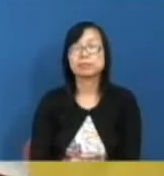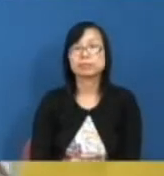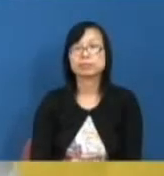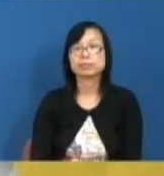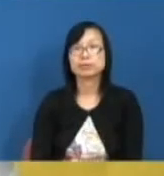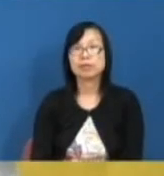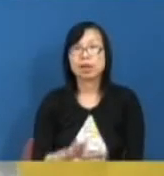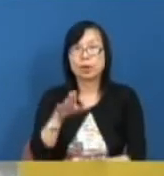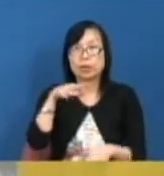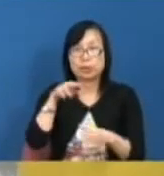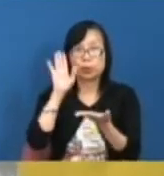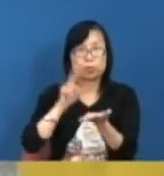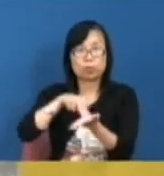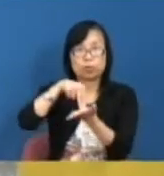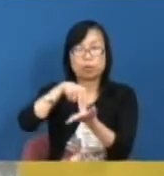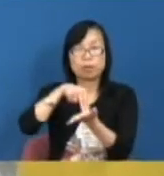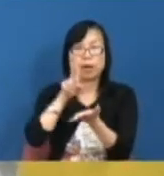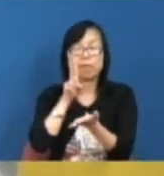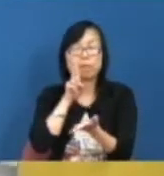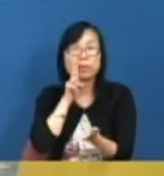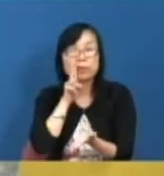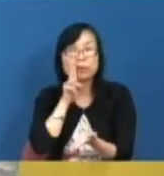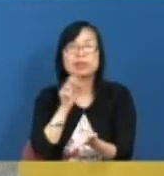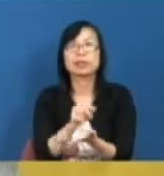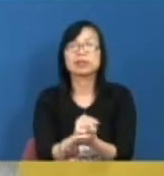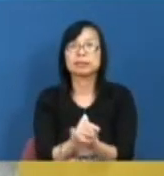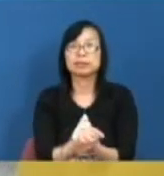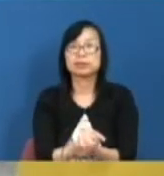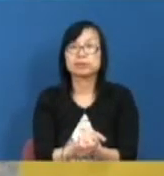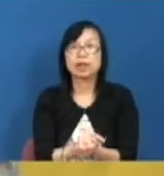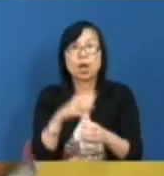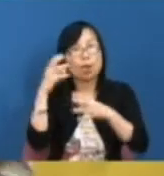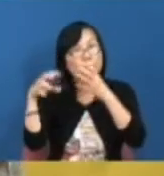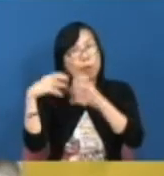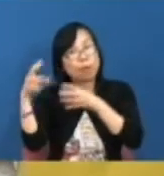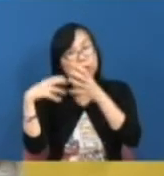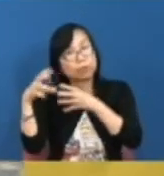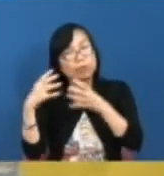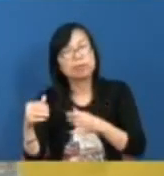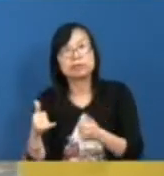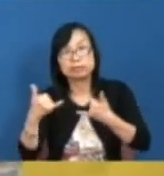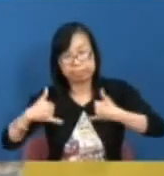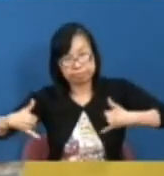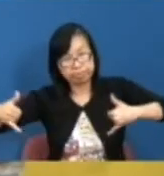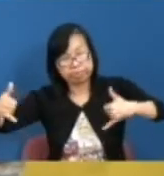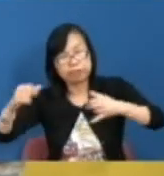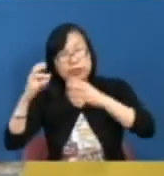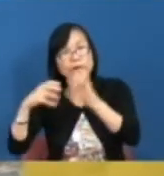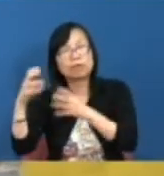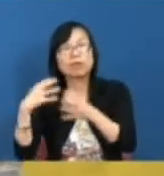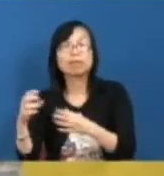哋好似都會搞一啲類似係研討，即係類似一啲比較論壇啦，都講到就係究竟而